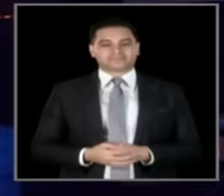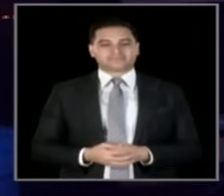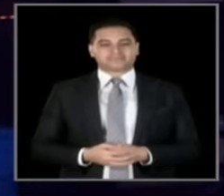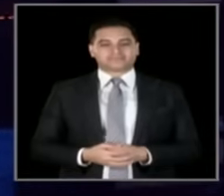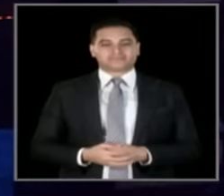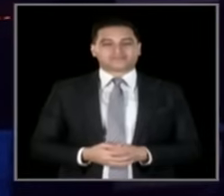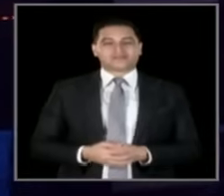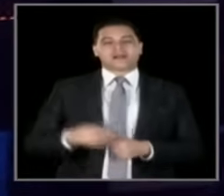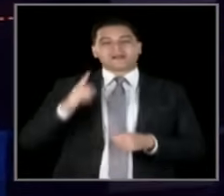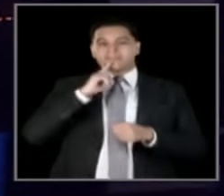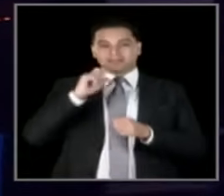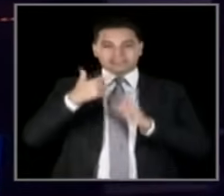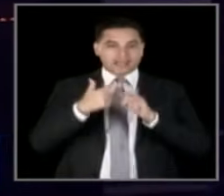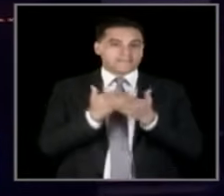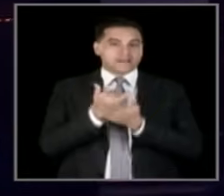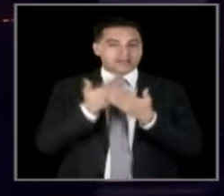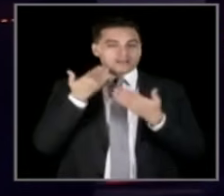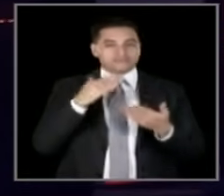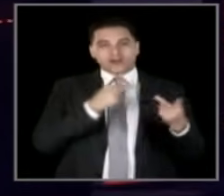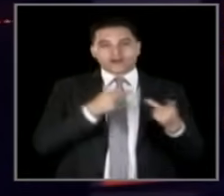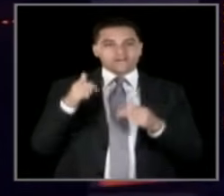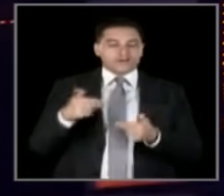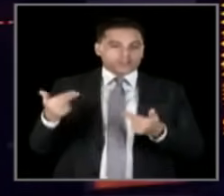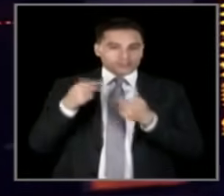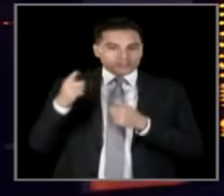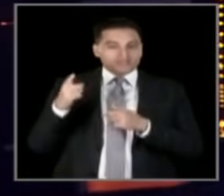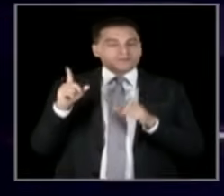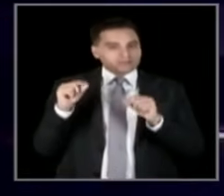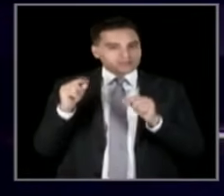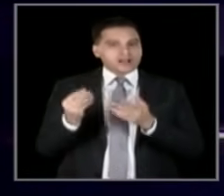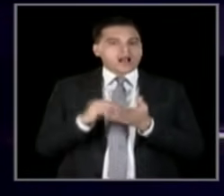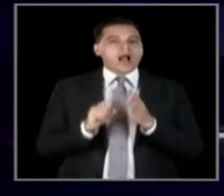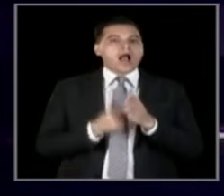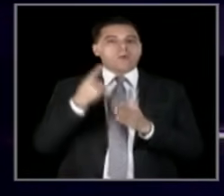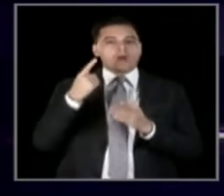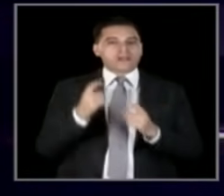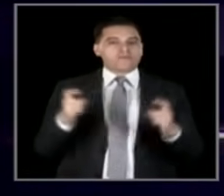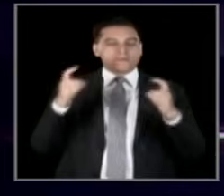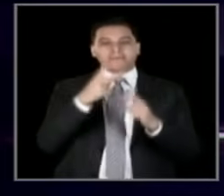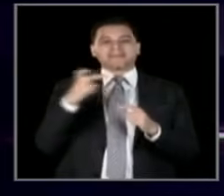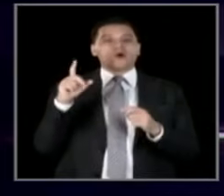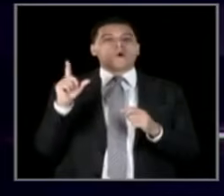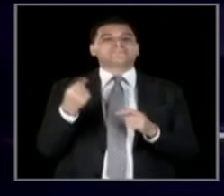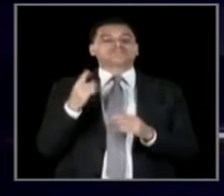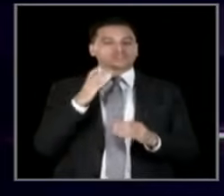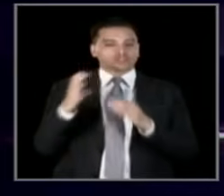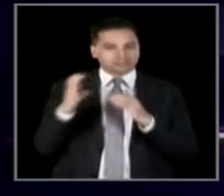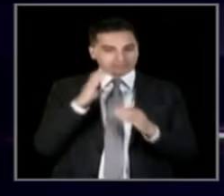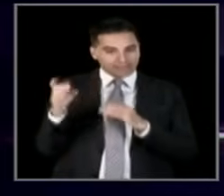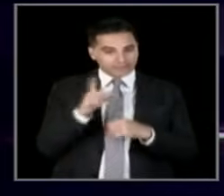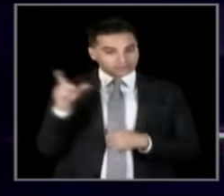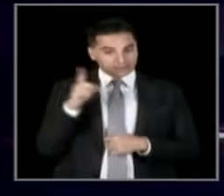أما المدرسة الثانية واللي مشرفانا في الاستوديو، هم كمان تألقوا في أول مباراة، 215 نقطة إجابات